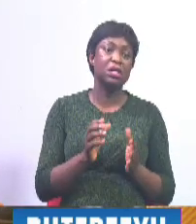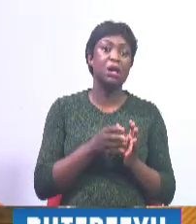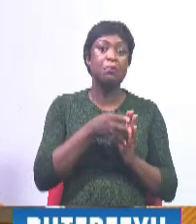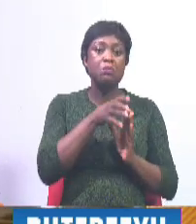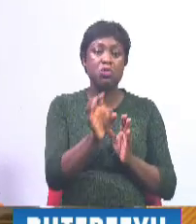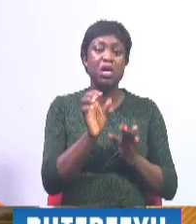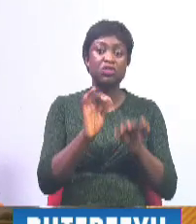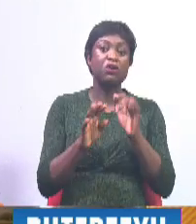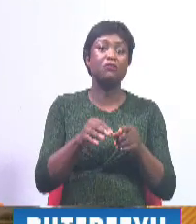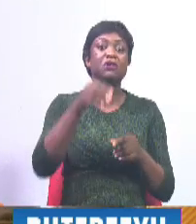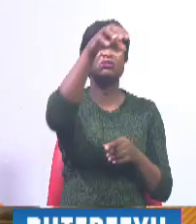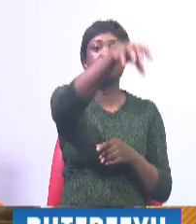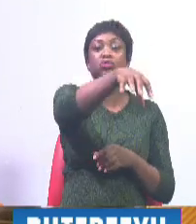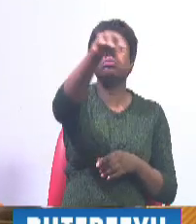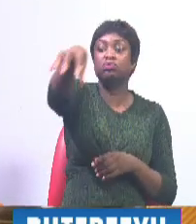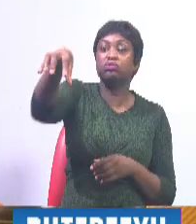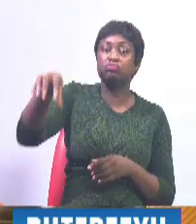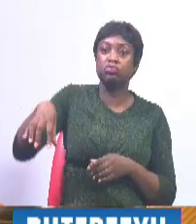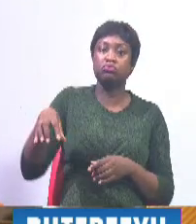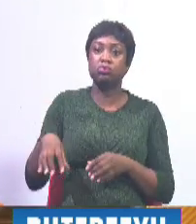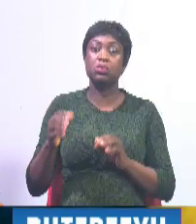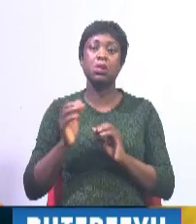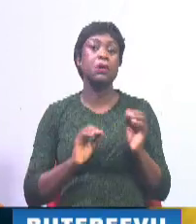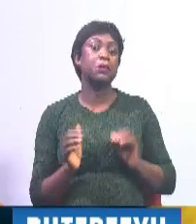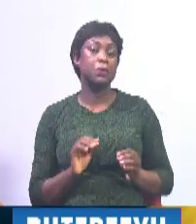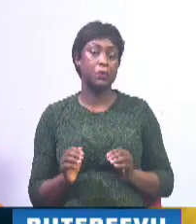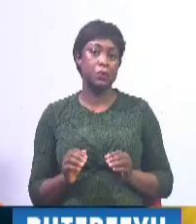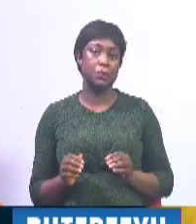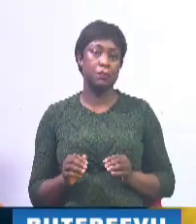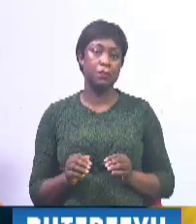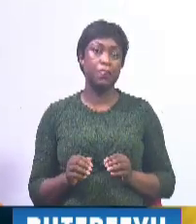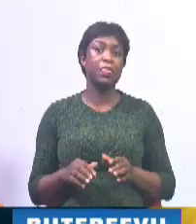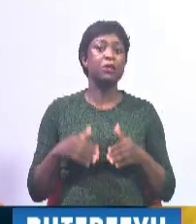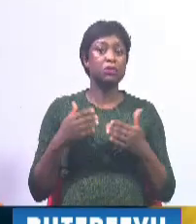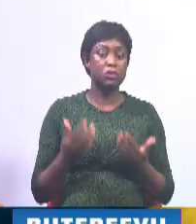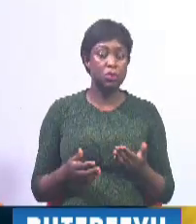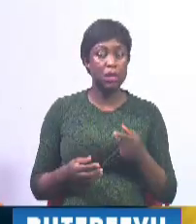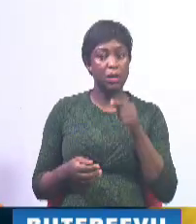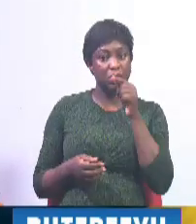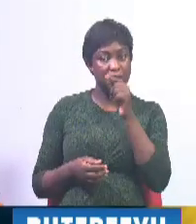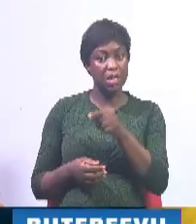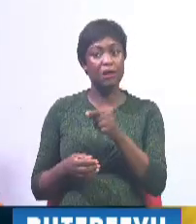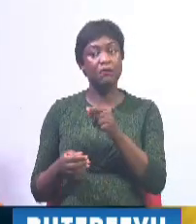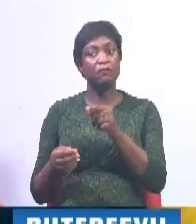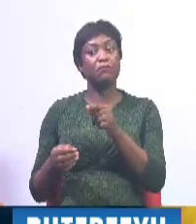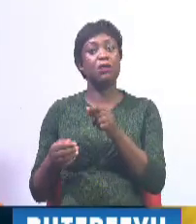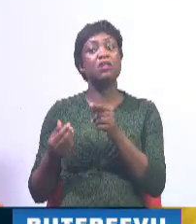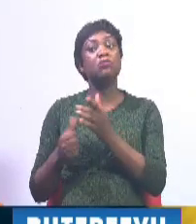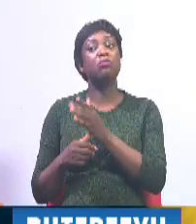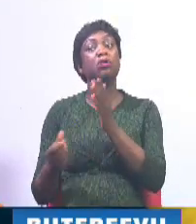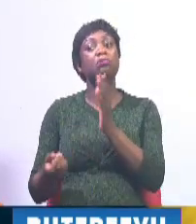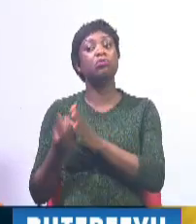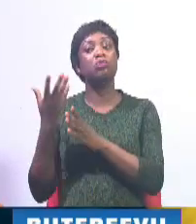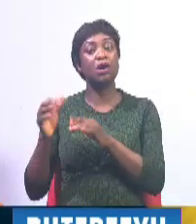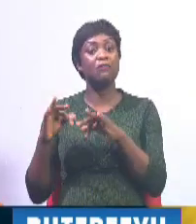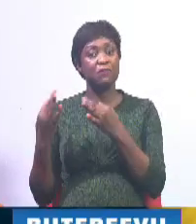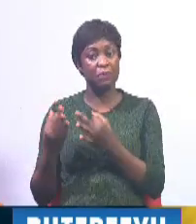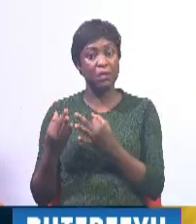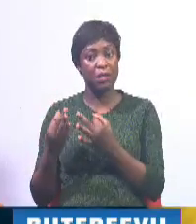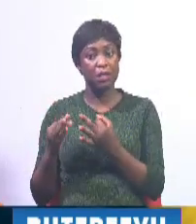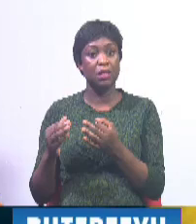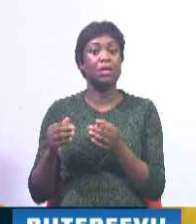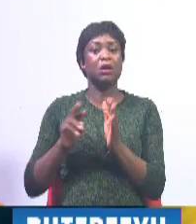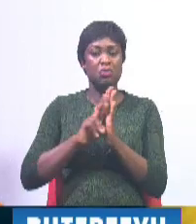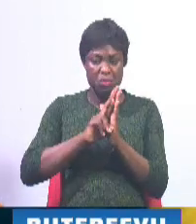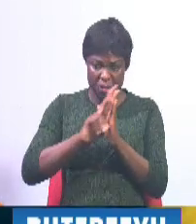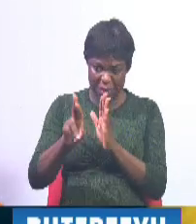kusanga office. Yes. Kyenva nkugamba nti gende wanna abakyala ku kakiiko ka LC. Naye tufunye okwemulugunya nti LC oluusi